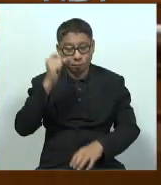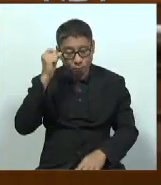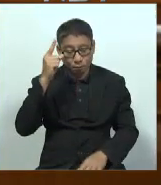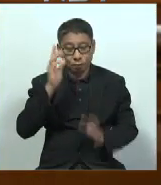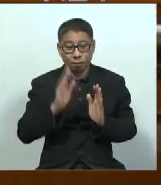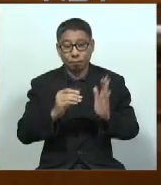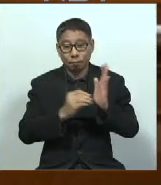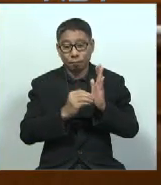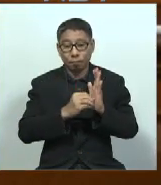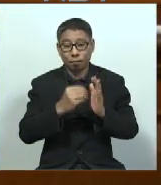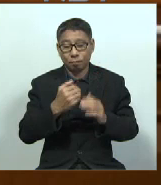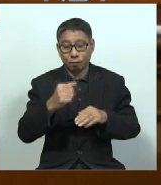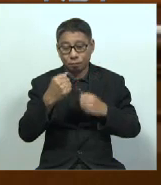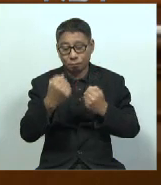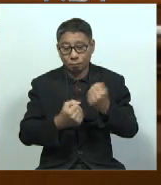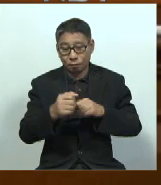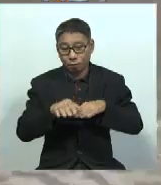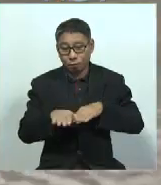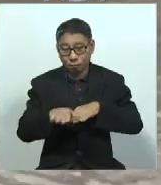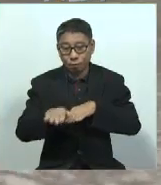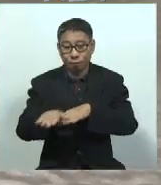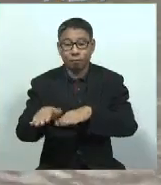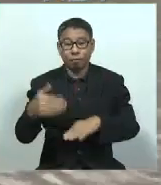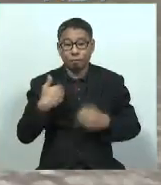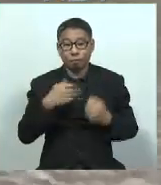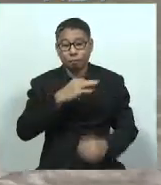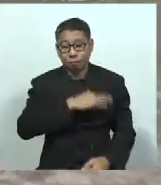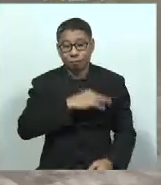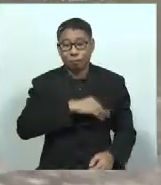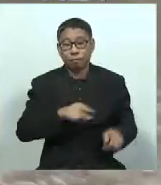คนกรุงเทพที่อยู่บนถนนเป็นระยะเวลานานจริงๆนะฮะความรู้สึกไม่ต่างกันเลย